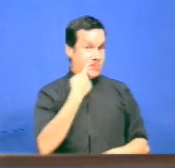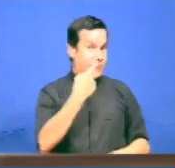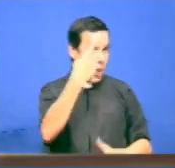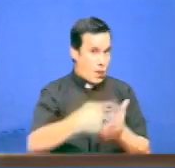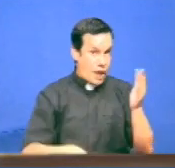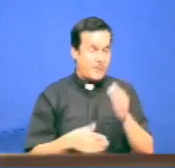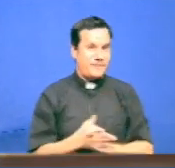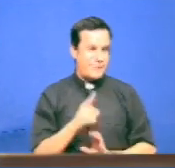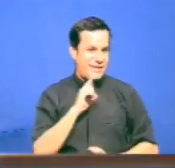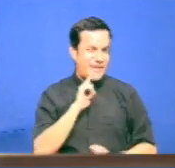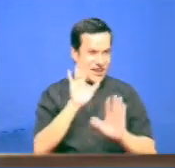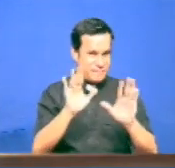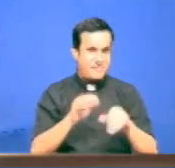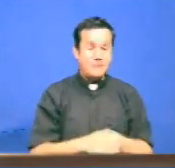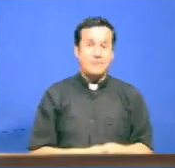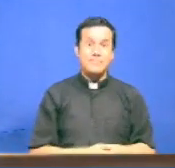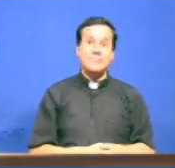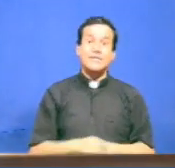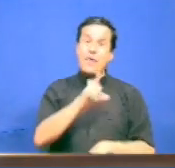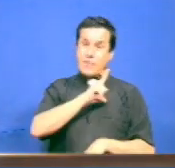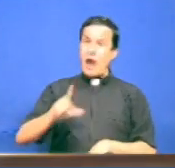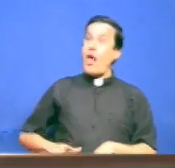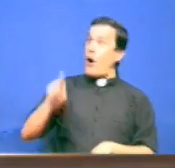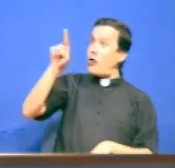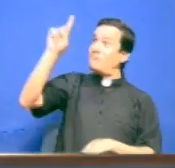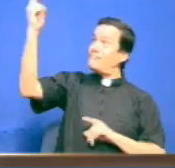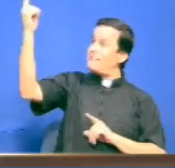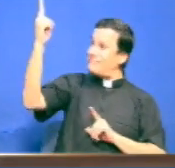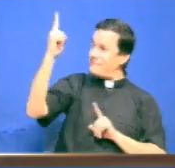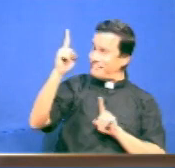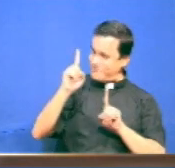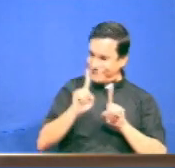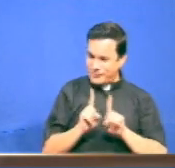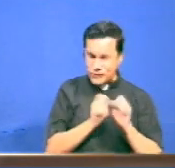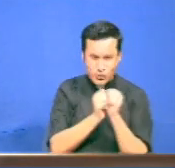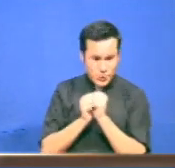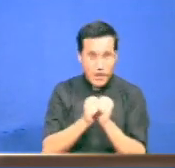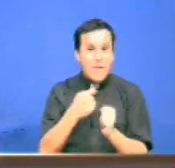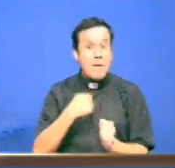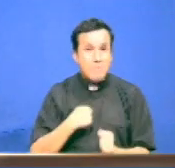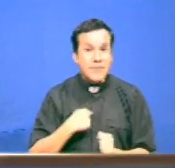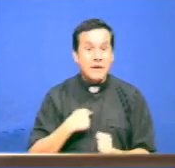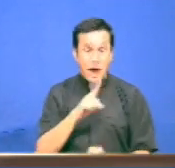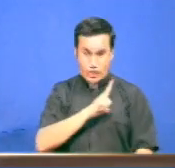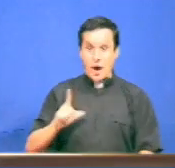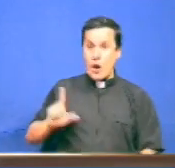namuona Bwana daima mbele yangu, yupo kuume kwangu